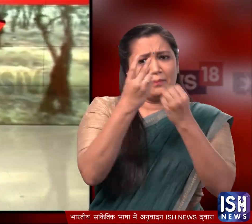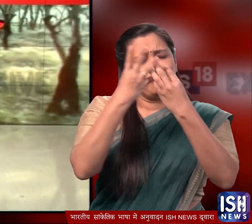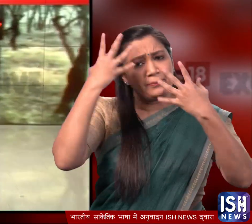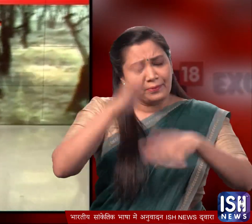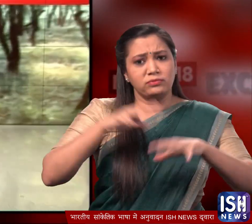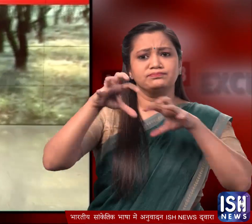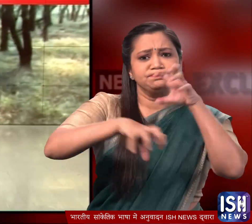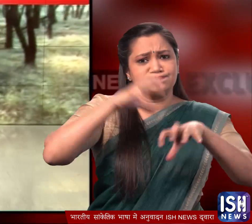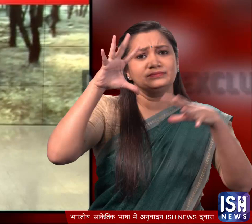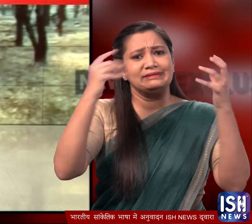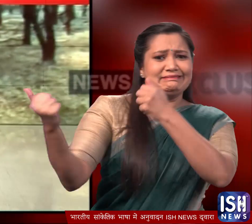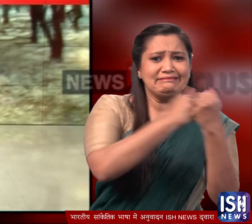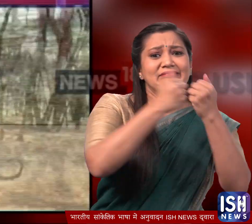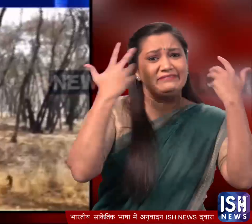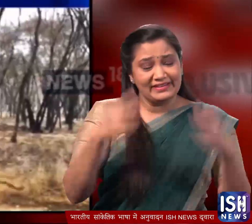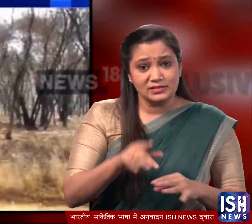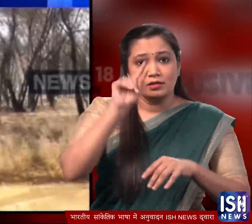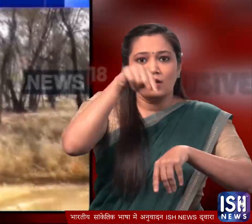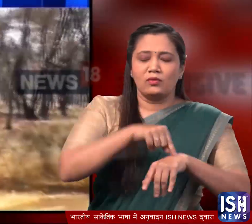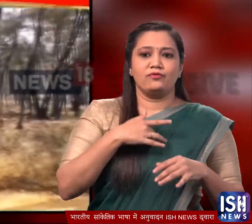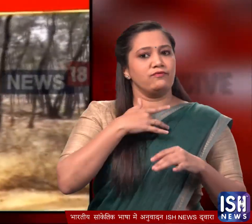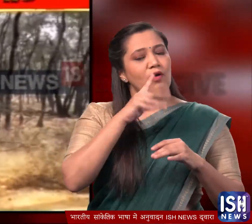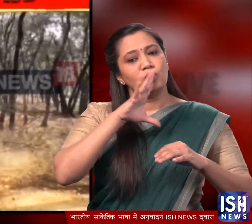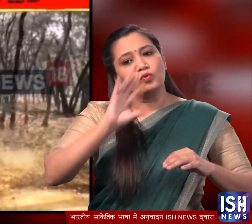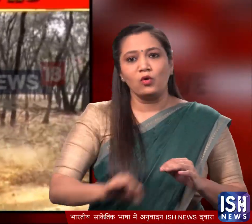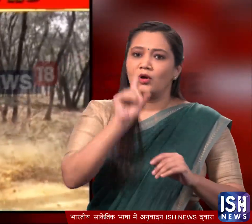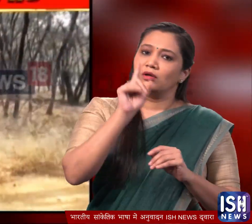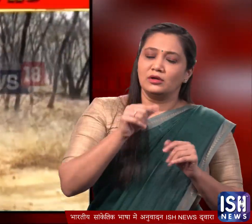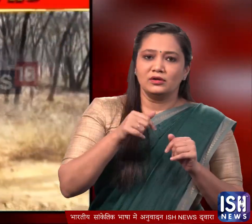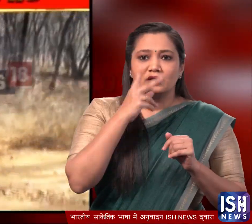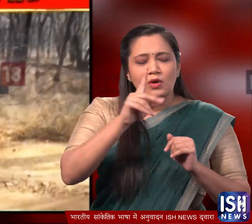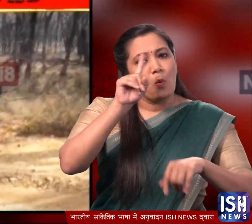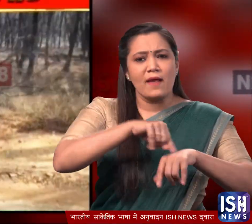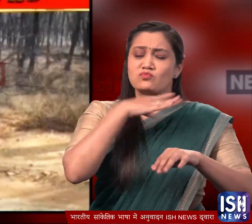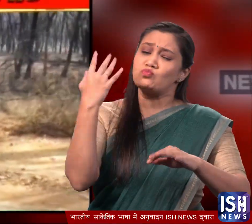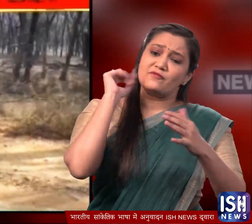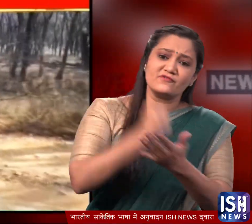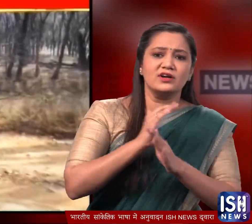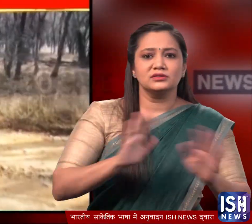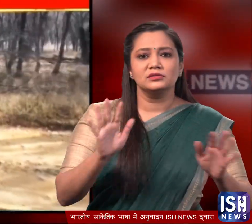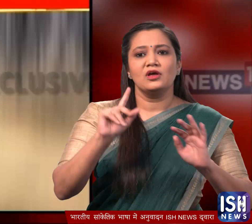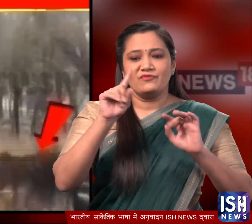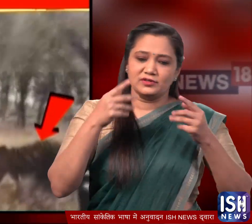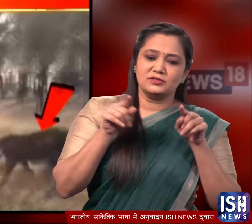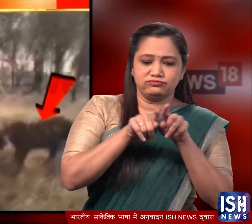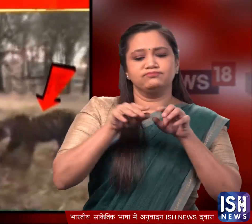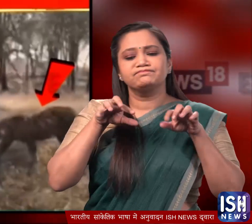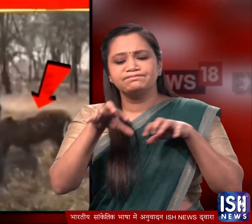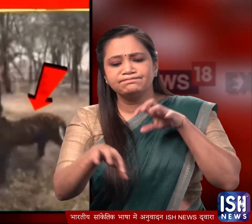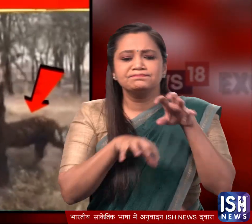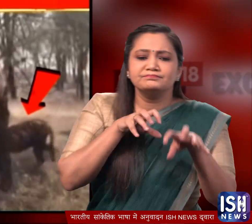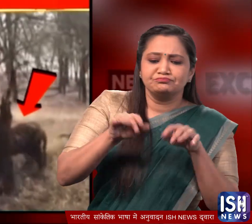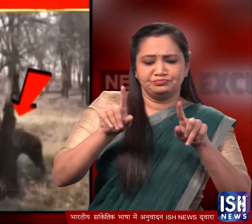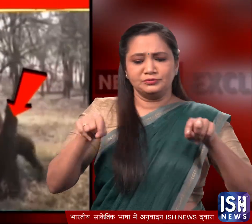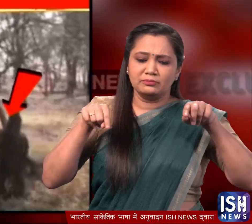बीच पहले भी कई लड़ाइयां हो चुकी हैं, लेकिन इस बार तो लगा कि जैसे किसी न किसी बाघिन की मौत तय है। पहले तो वो दोनों